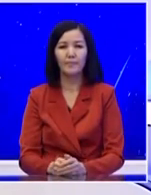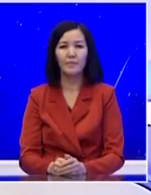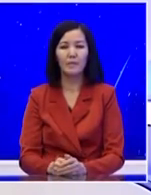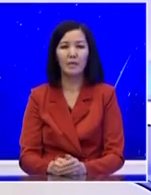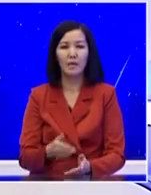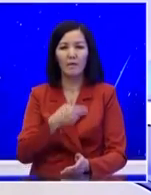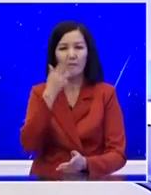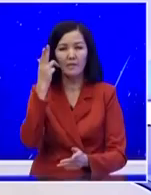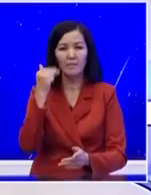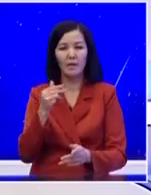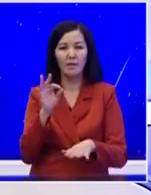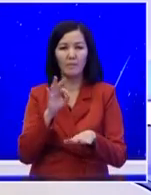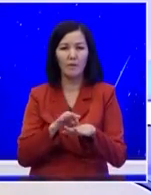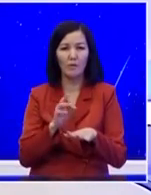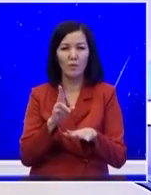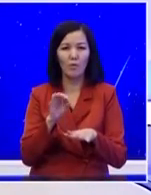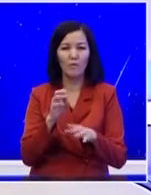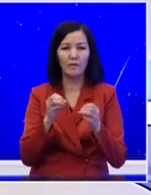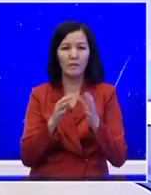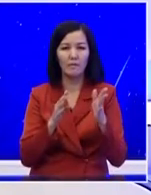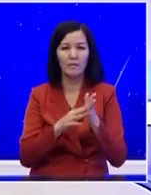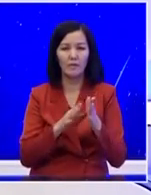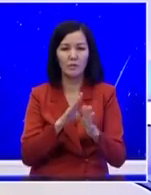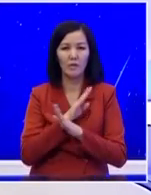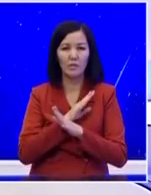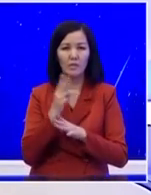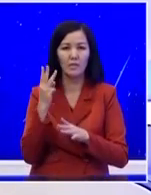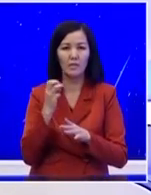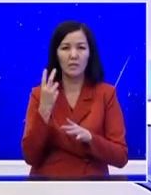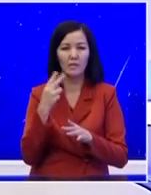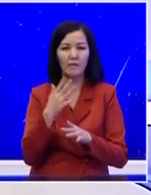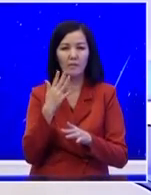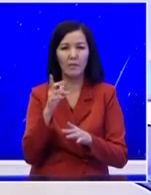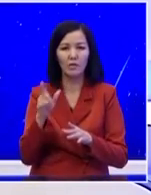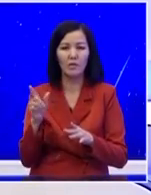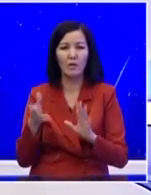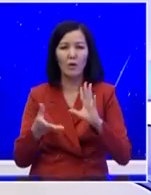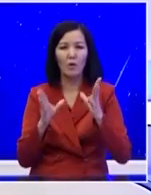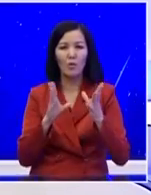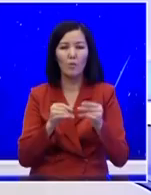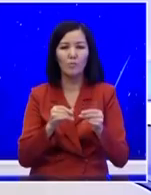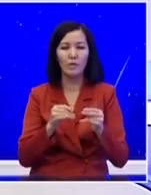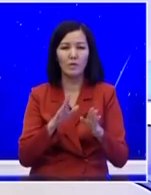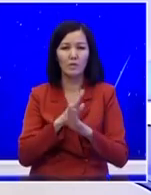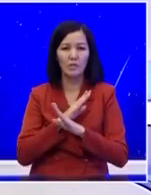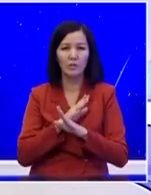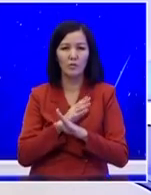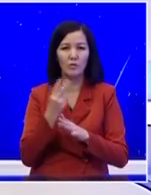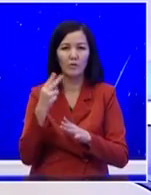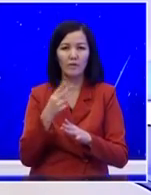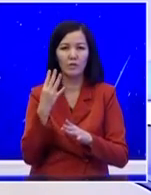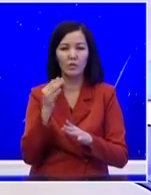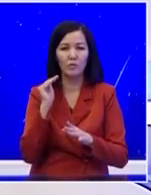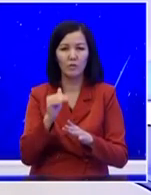В Испании от последствий COVID-19 за минувшие сутки скончались 325 человек. Общее число жертв превысило